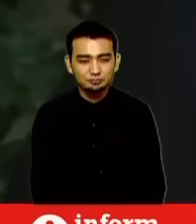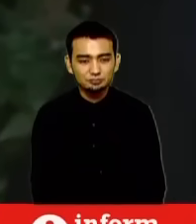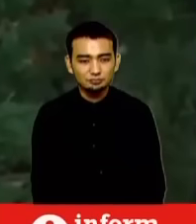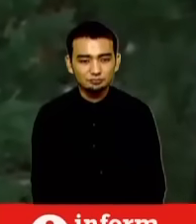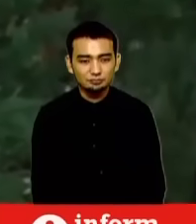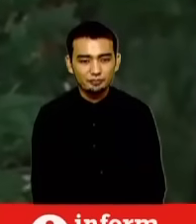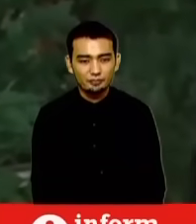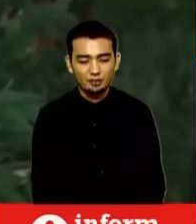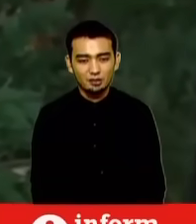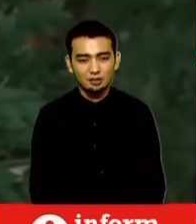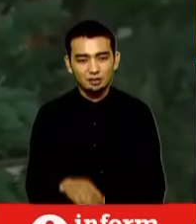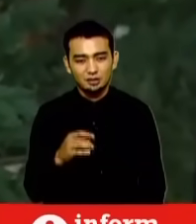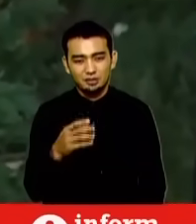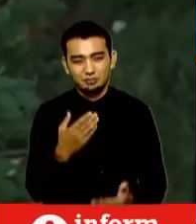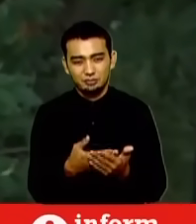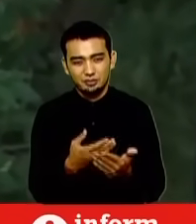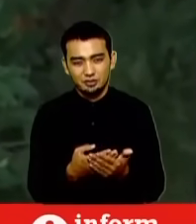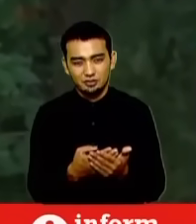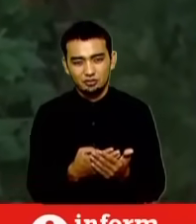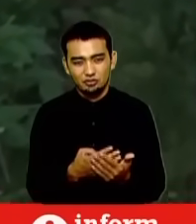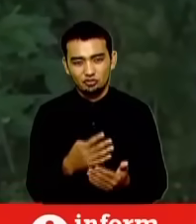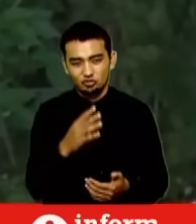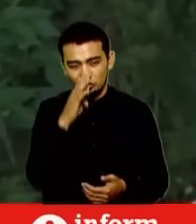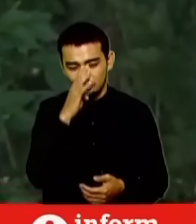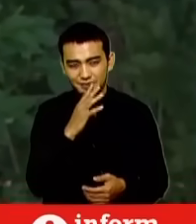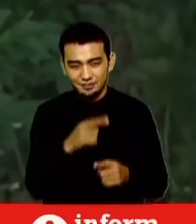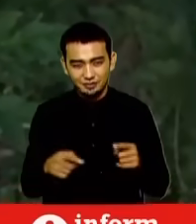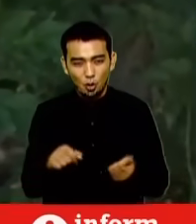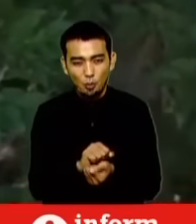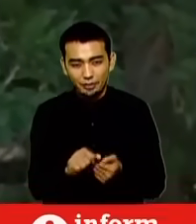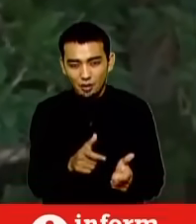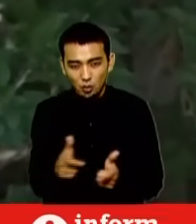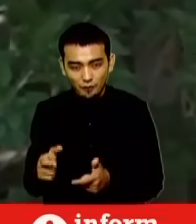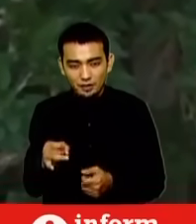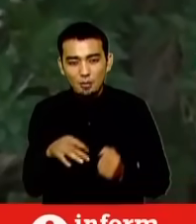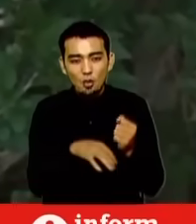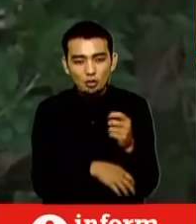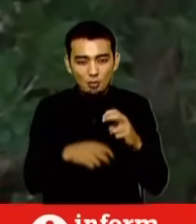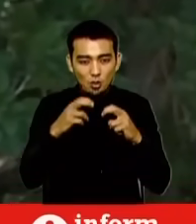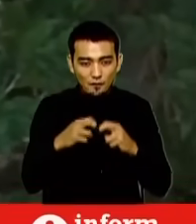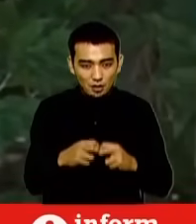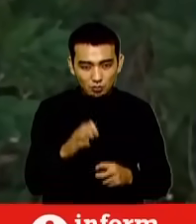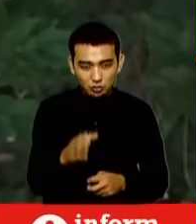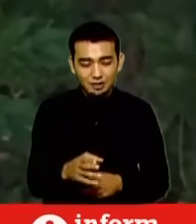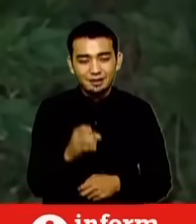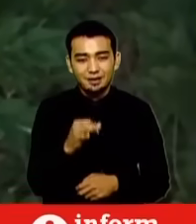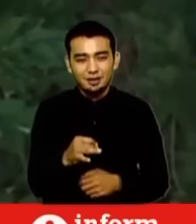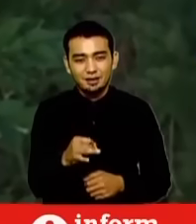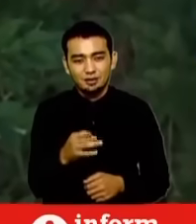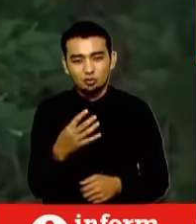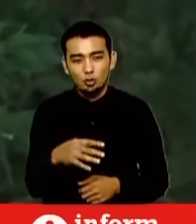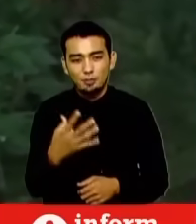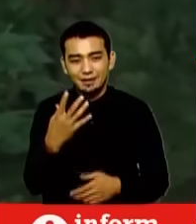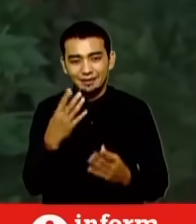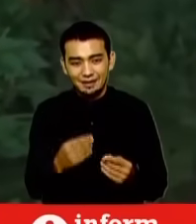істеген жоқ. Техникумтасы где-то 4 ай сілінеді. Одан кейін экспертиза береміз. Экспертиза это 45 суткадан